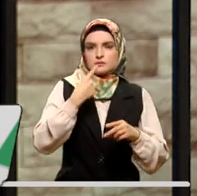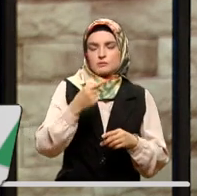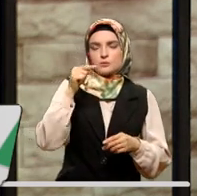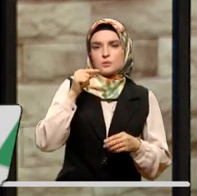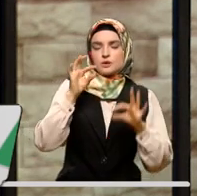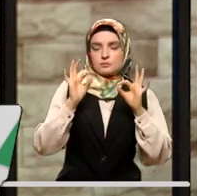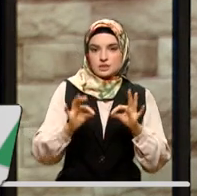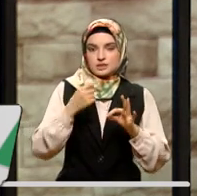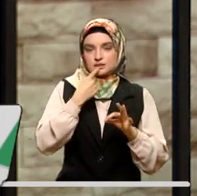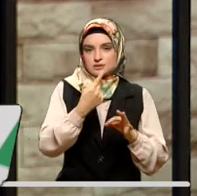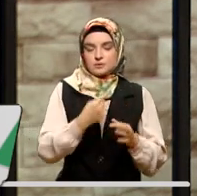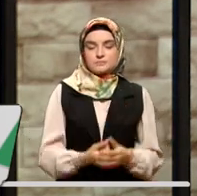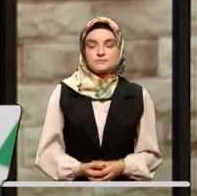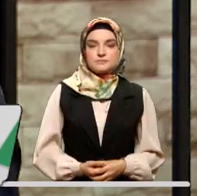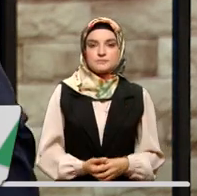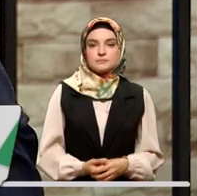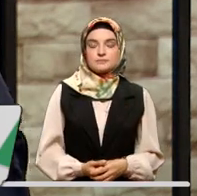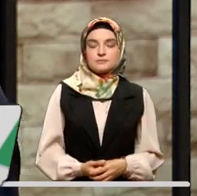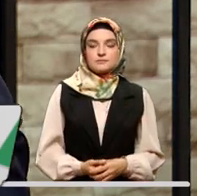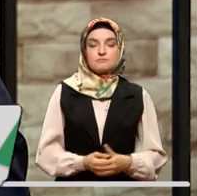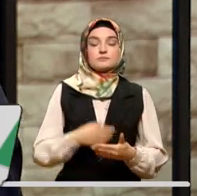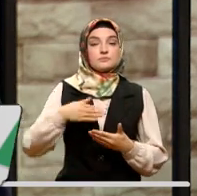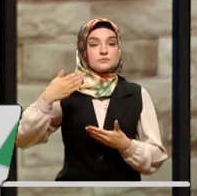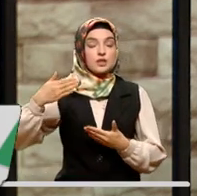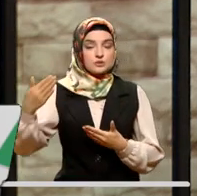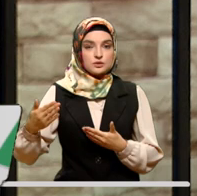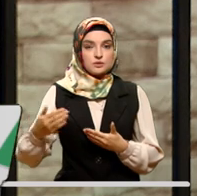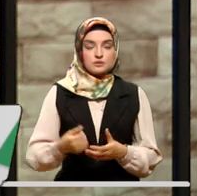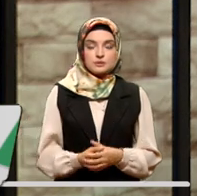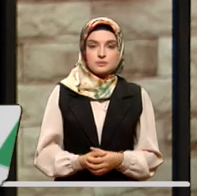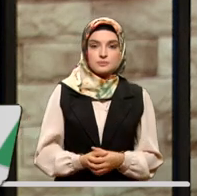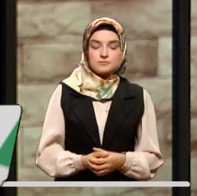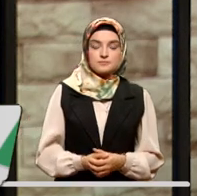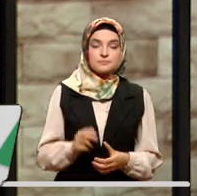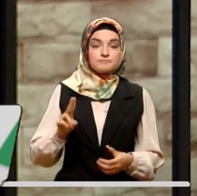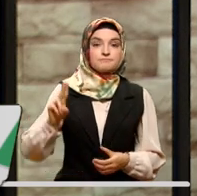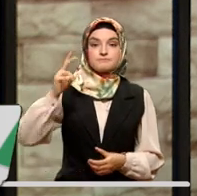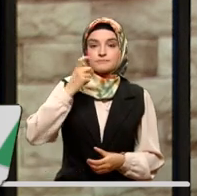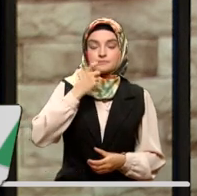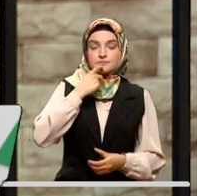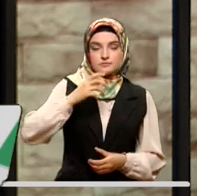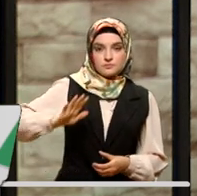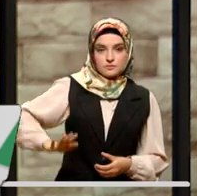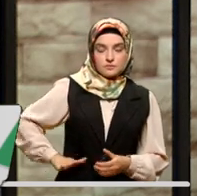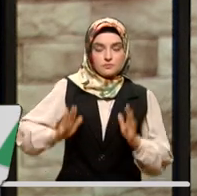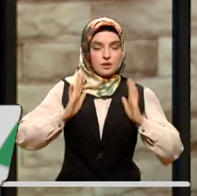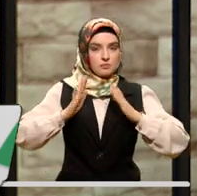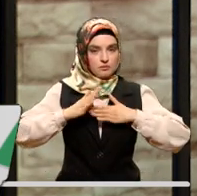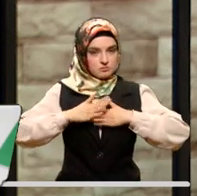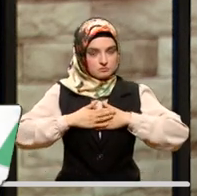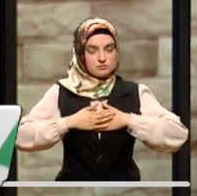başlayın diyor yani çocuklarınıza. Ondan sonraki şeyle ilgili 7 yaşında çocuklarınıza namaz kılmayı öğretin